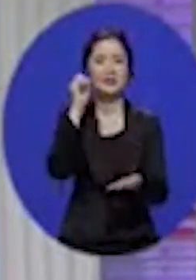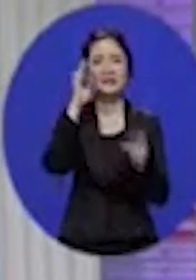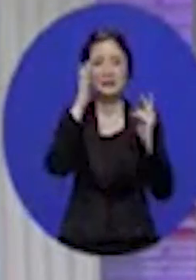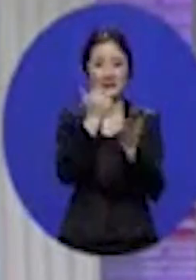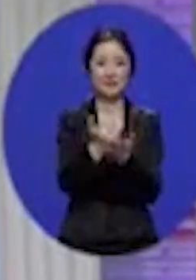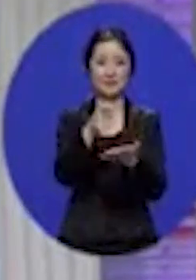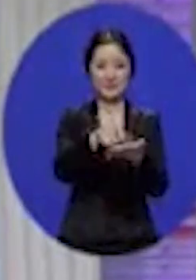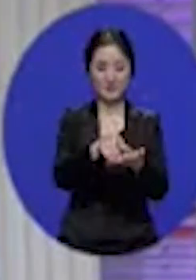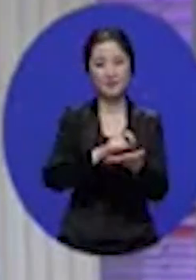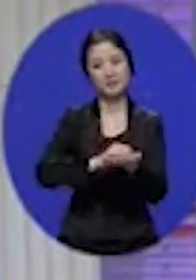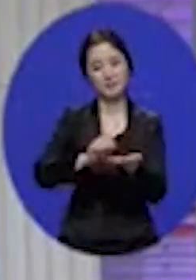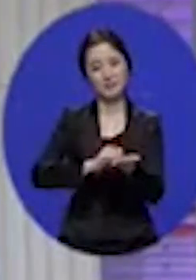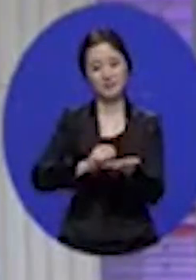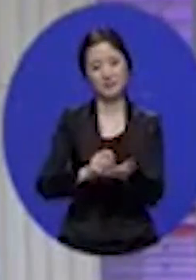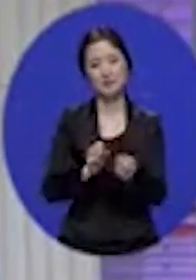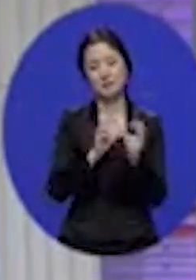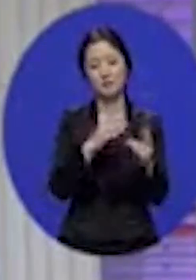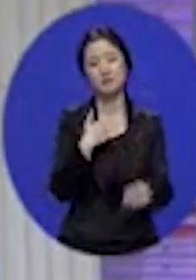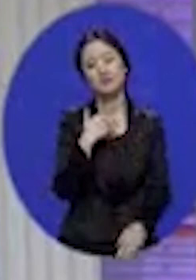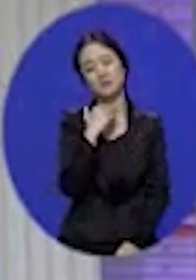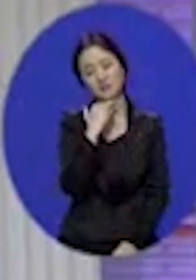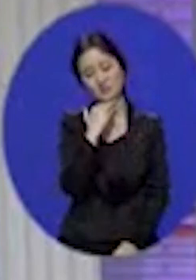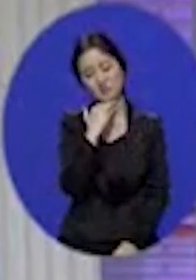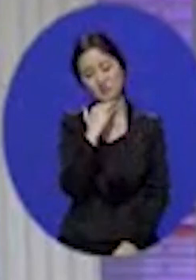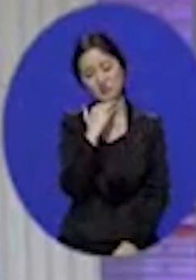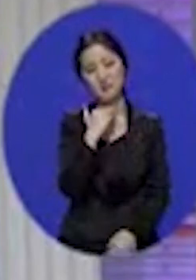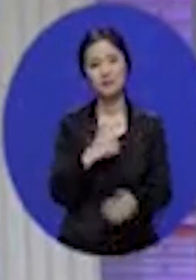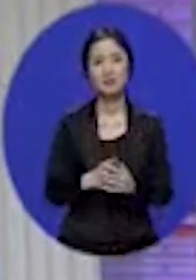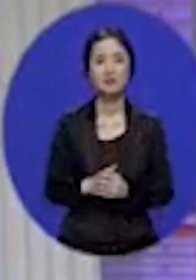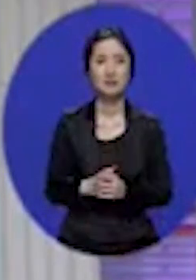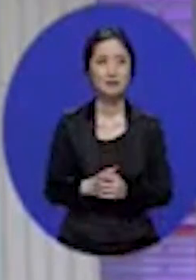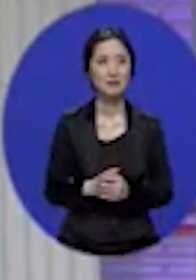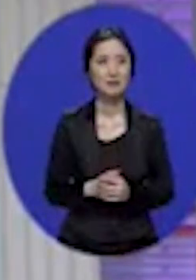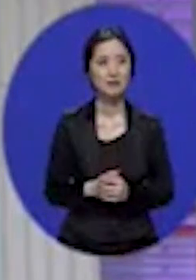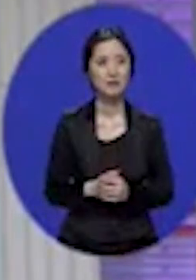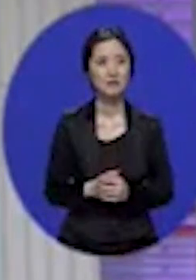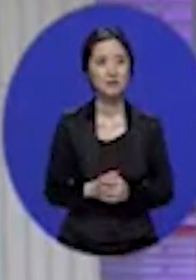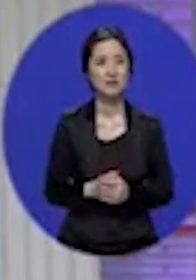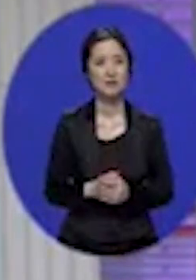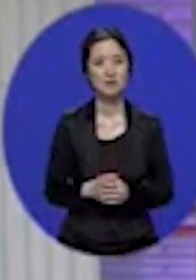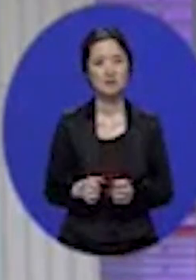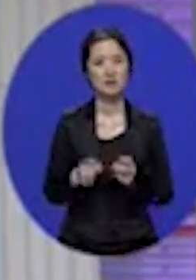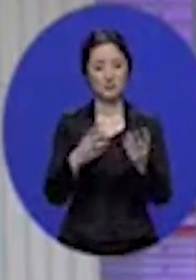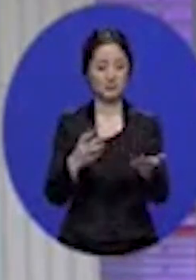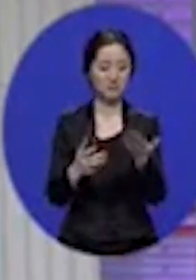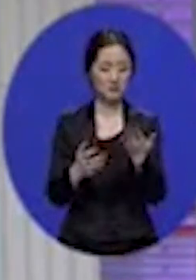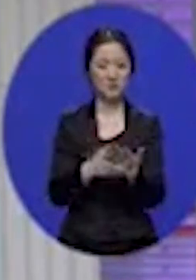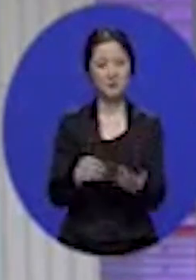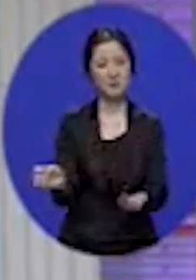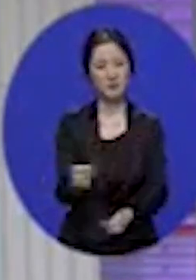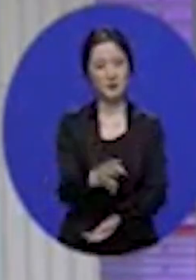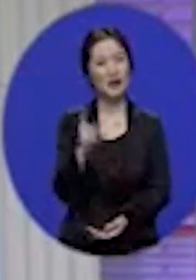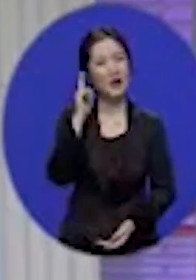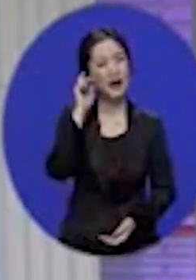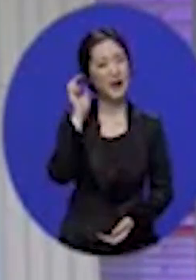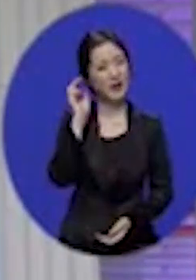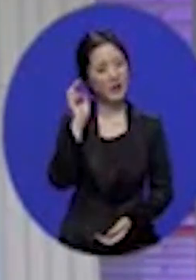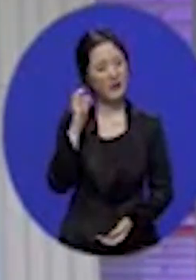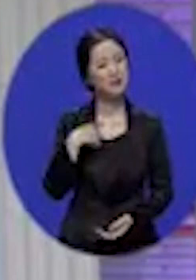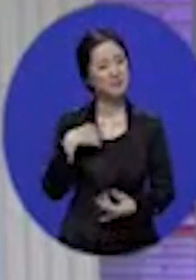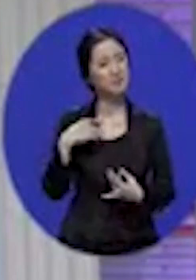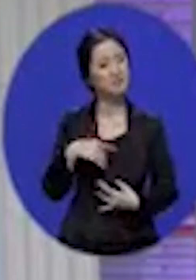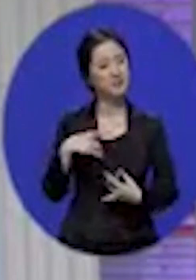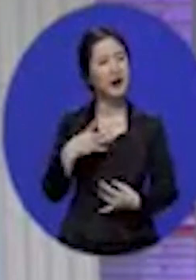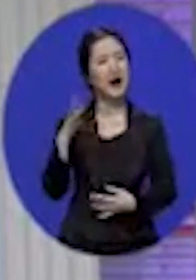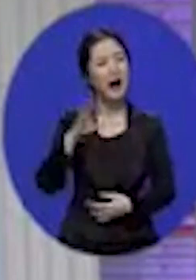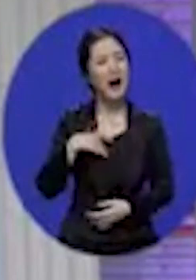오매불망 기다리게 됐죠. 근데 편지를 보내면서는 이게 쓰레기통으로 들어갈 것이다 라는 생각도 하게 됐어요. 뭐 누가 그거 바쁜데